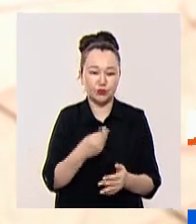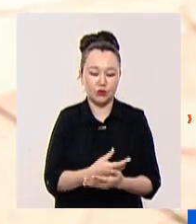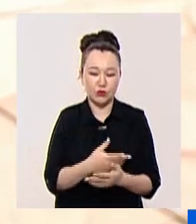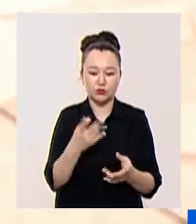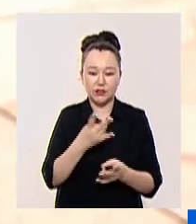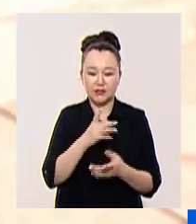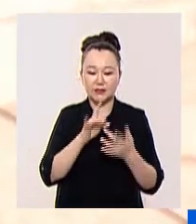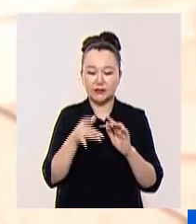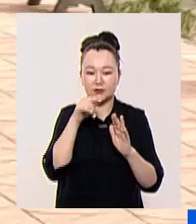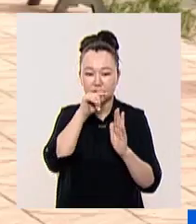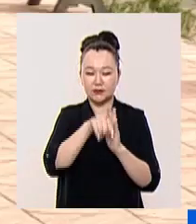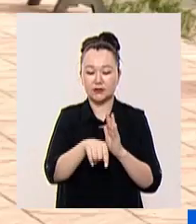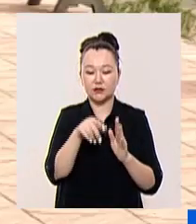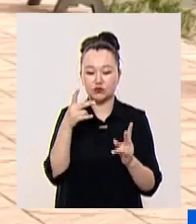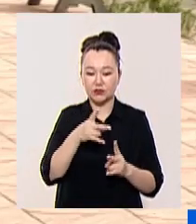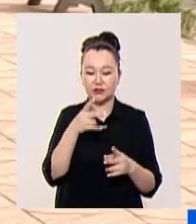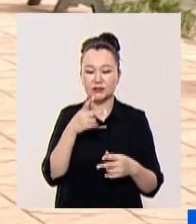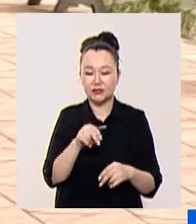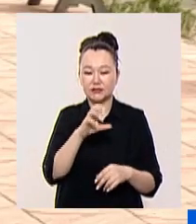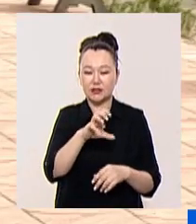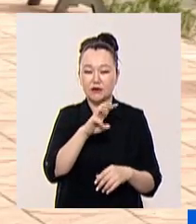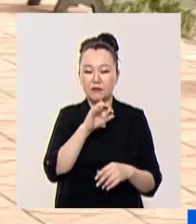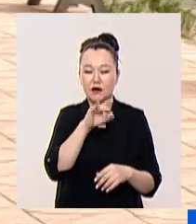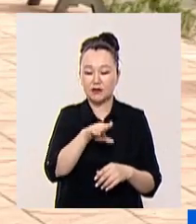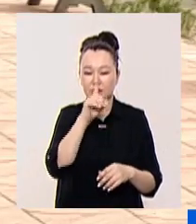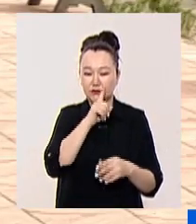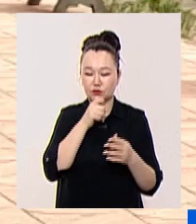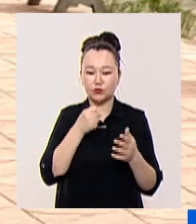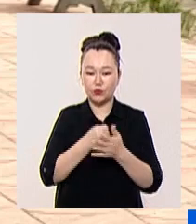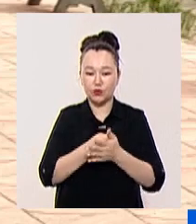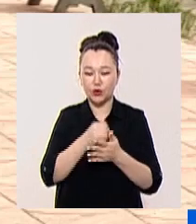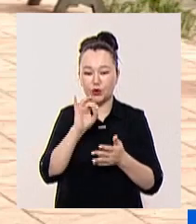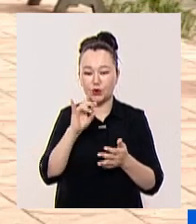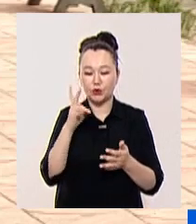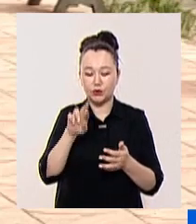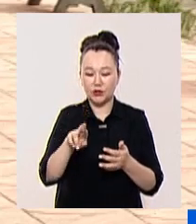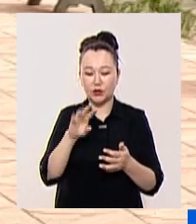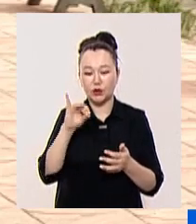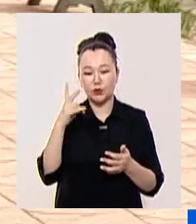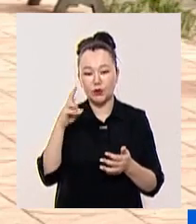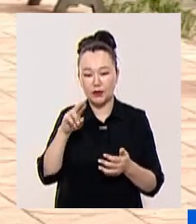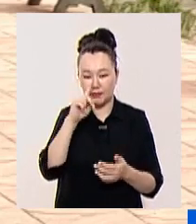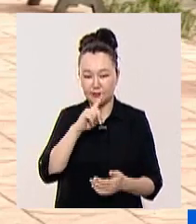в заправках. Вот это, с марта месяца до хотя бы июня месяца.